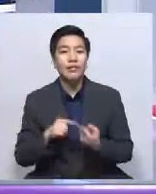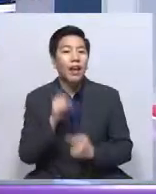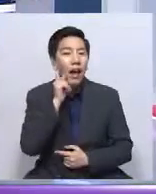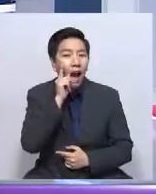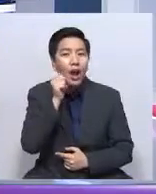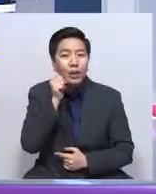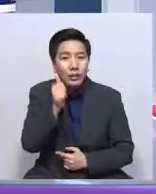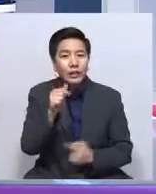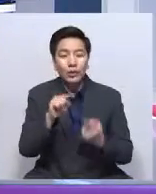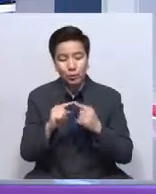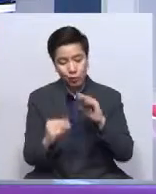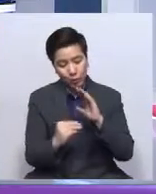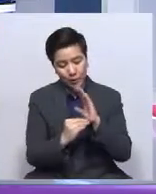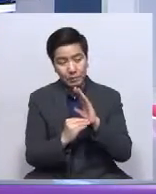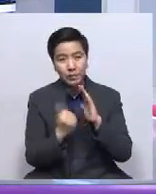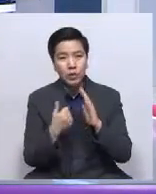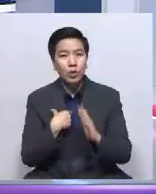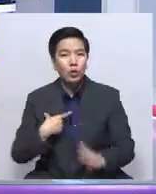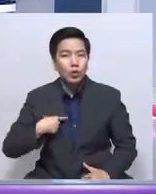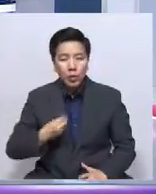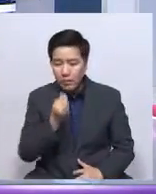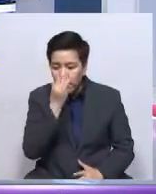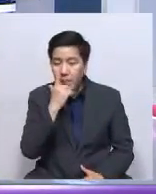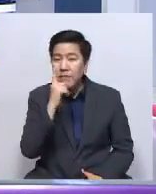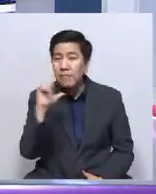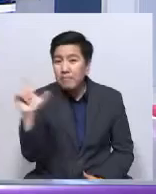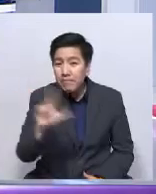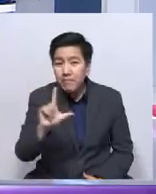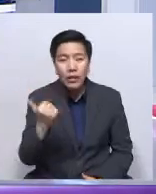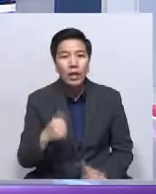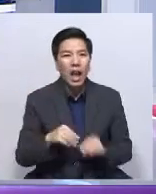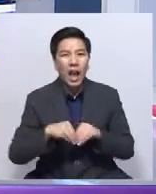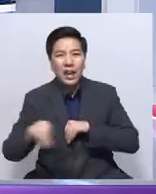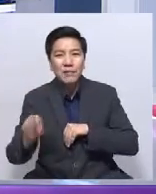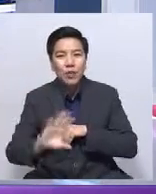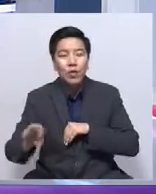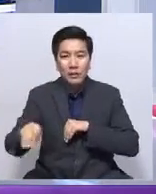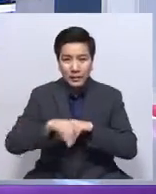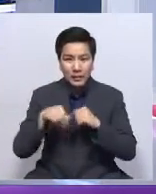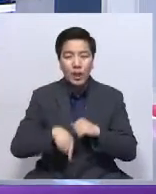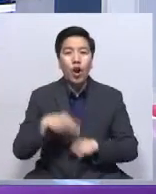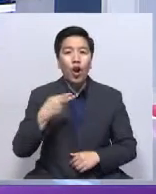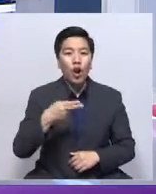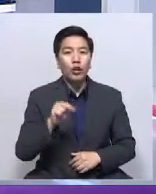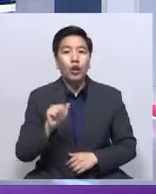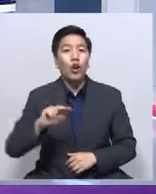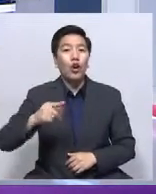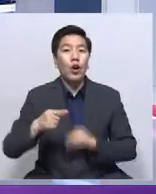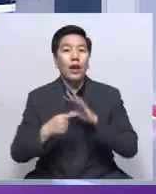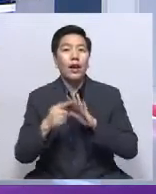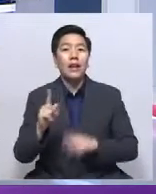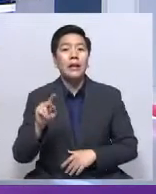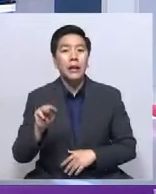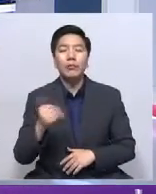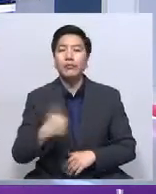มาถึงข่าวดีของชาวกรุงเทพนะคะที่ชื่นชอบดอกทานตะวันไม่ต้องไปไกลแล้วนะคะเพราะว่าสำนักงานเขตหนองแขมค่ะได้เชิญชว